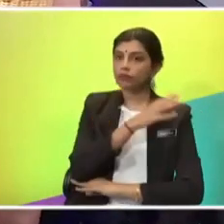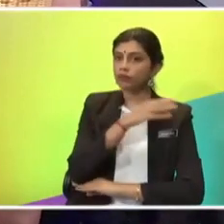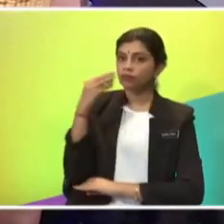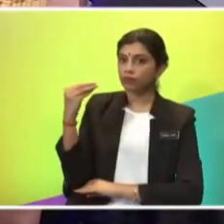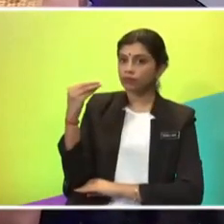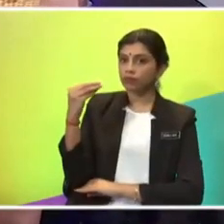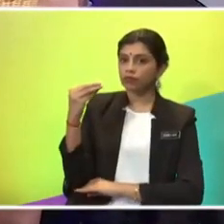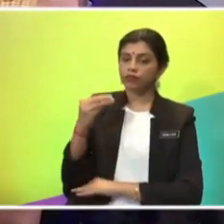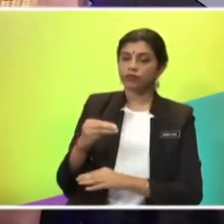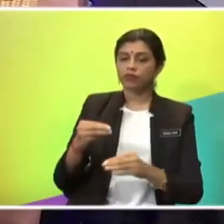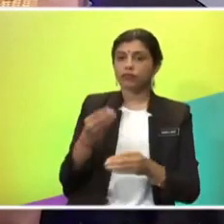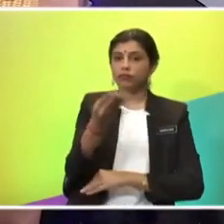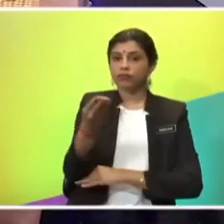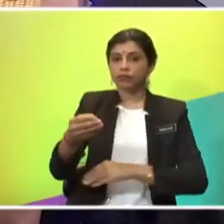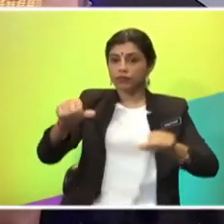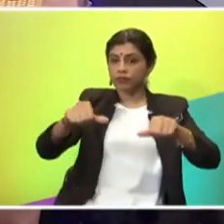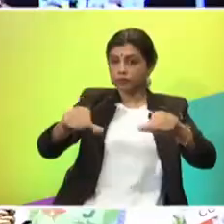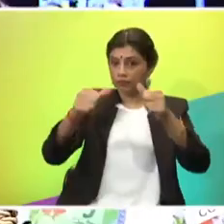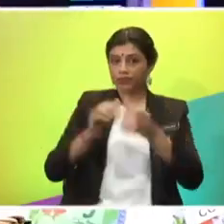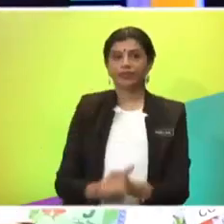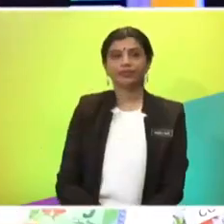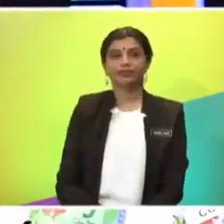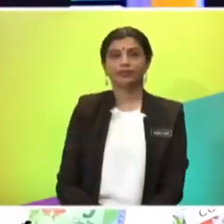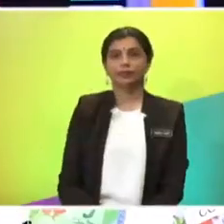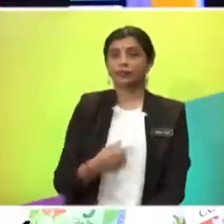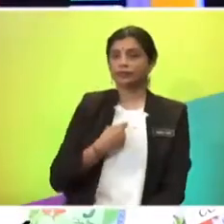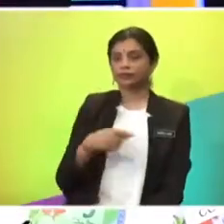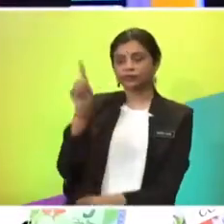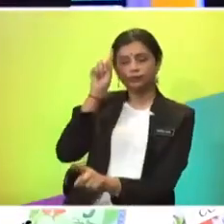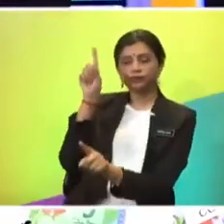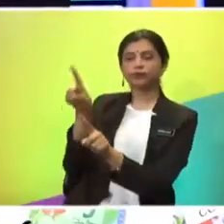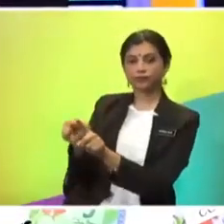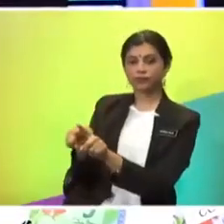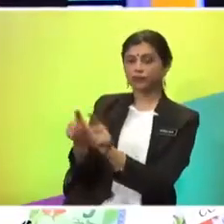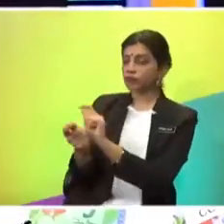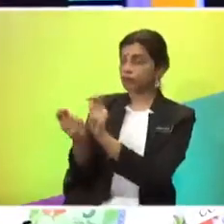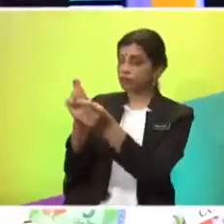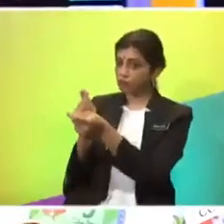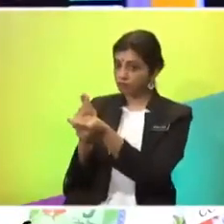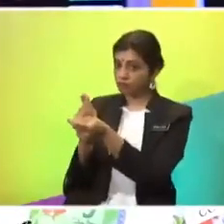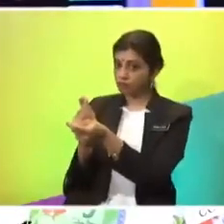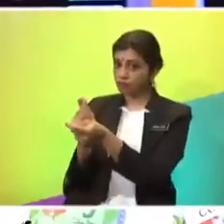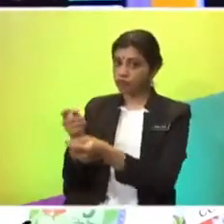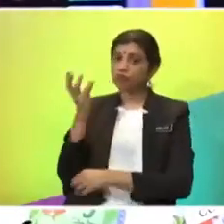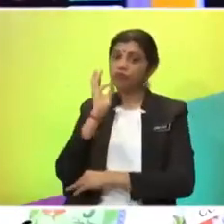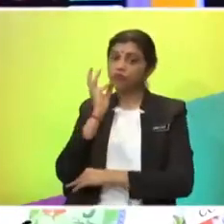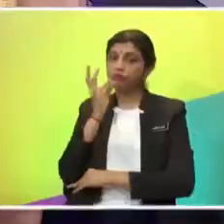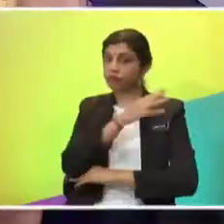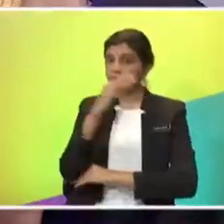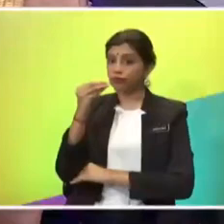ratus yang lain. Baiklah, hamba bersetuju untuk menukarkan secupak beras dengan 10 biji telur ayam Tuan